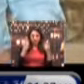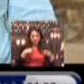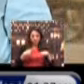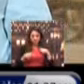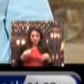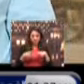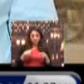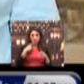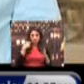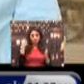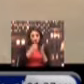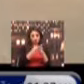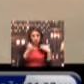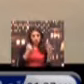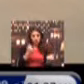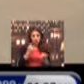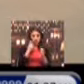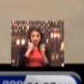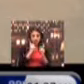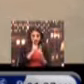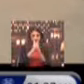اختراعات. تعالوا نشوف حكايته إيه.